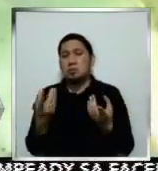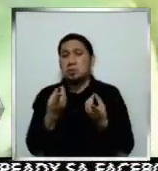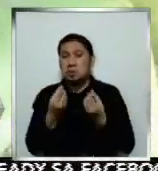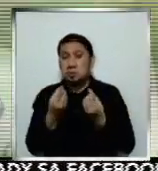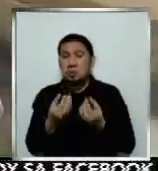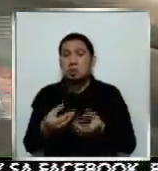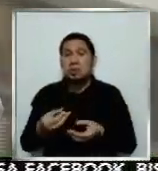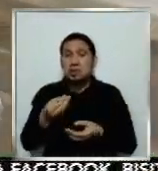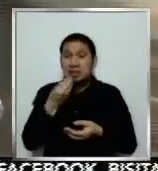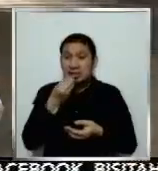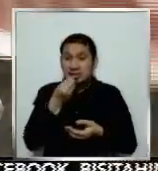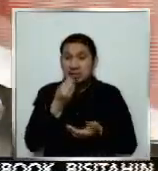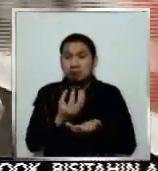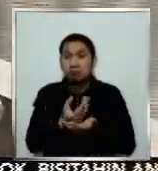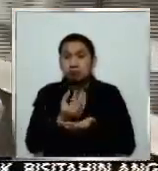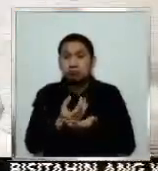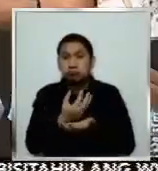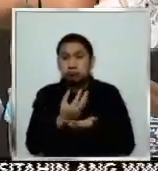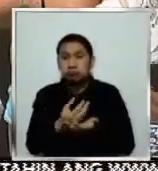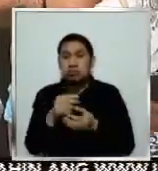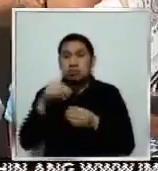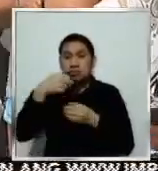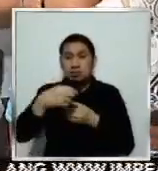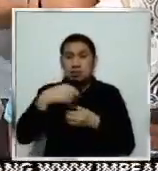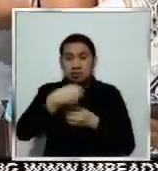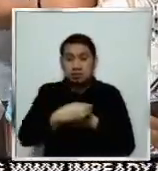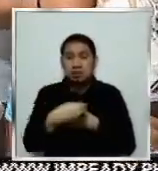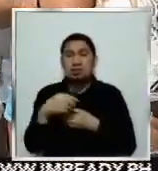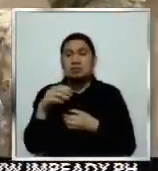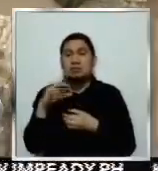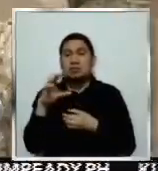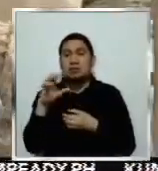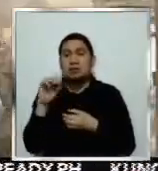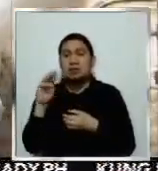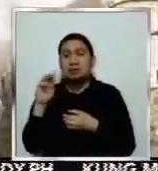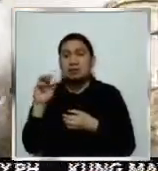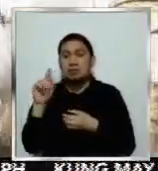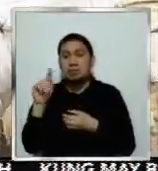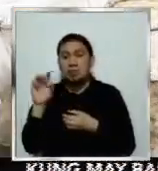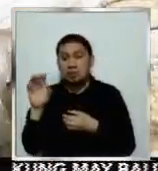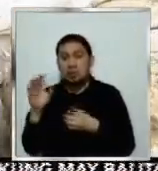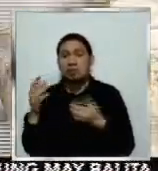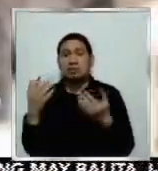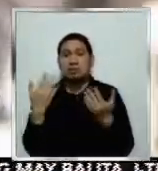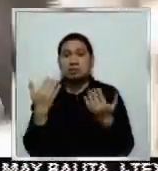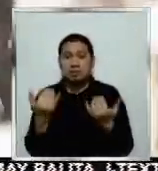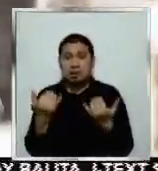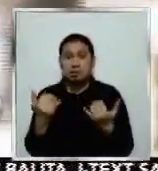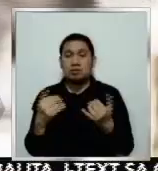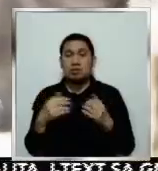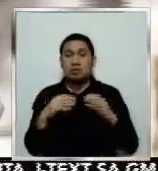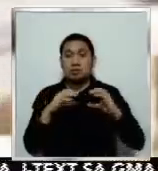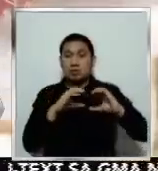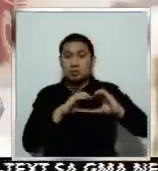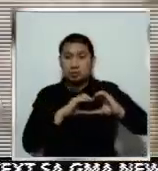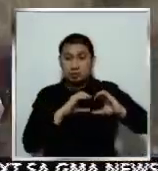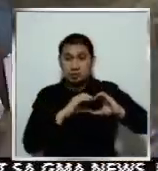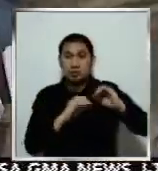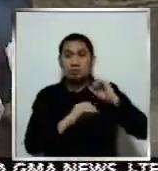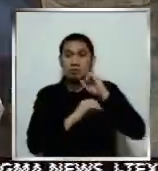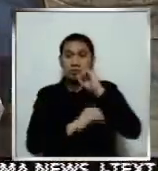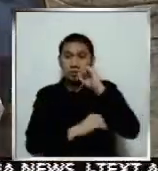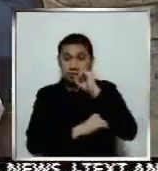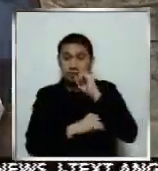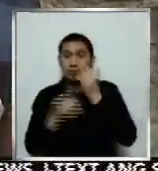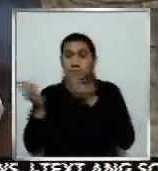kamote. Para makatulong sa mga gaya ni Felicidad, dala ng GMA Kapuso Foundation ang mga pagkain tulad